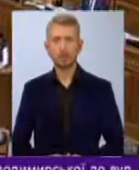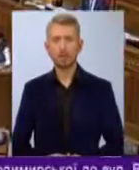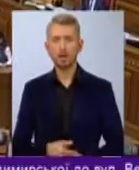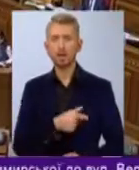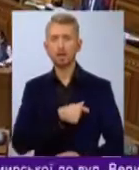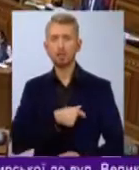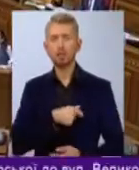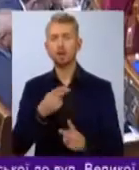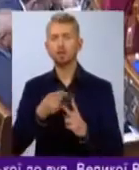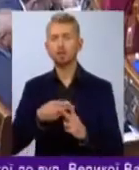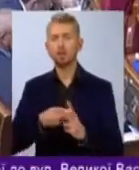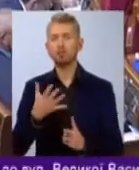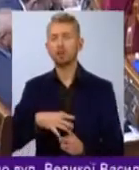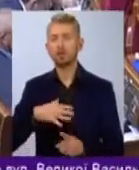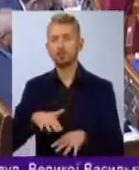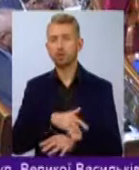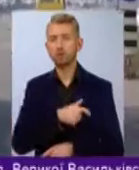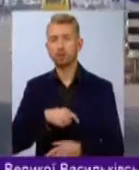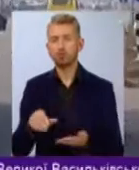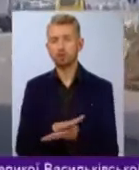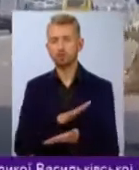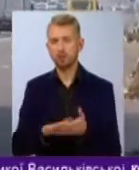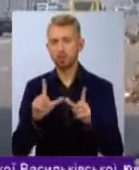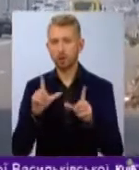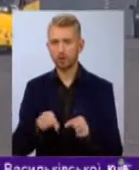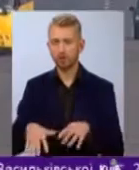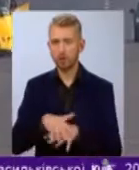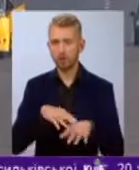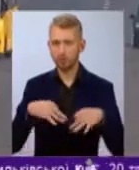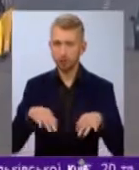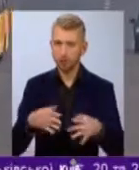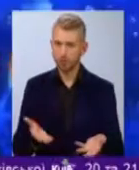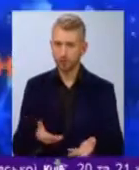Депутатські пільги, навіщо народним обранцям безплатний проїзд у громадському транспорті.